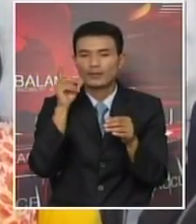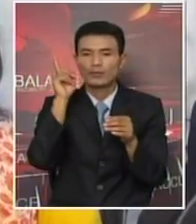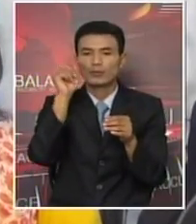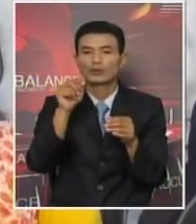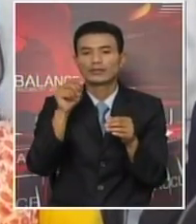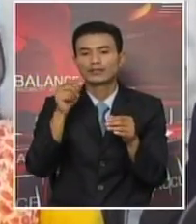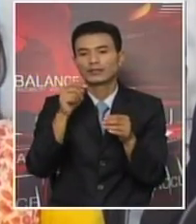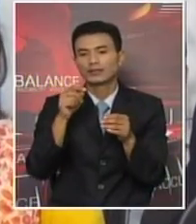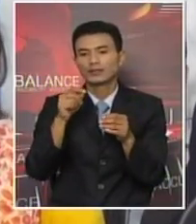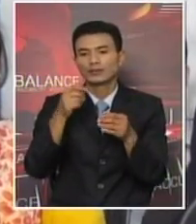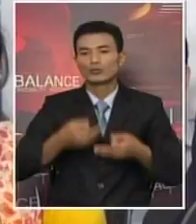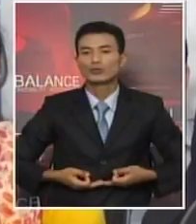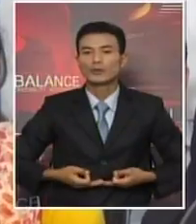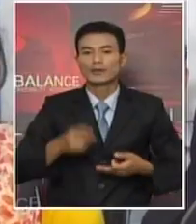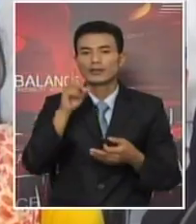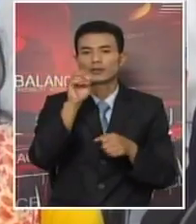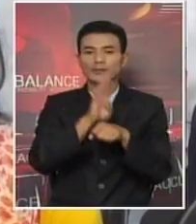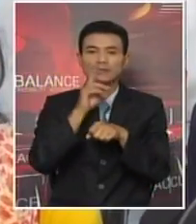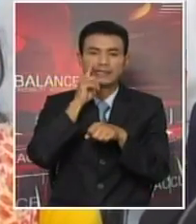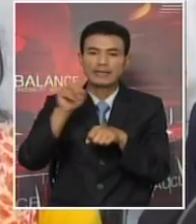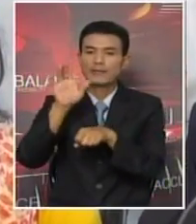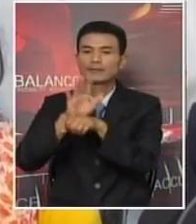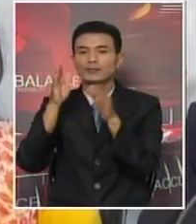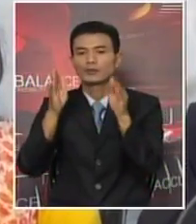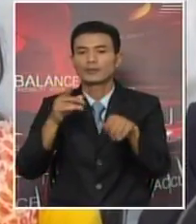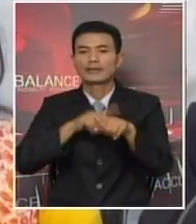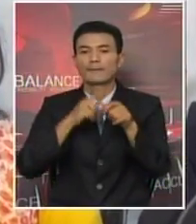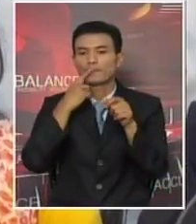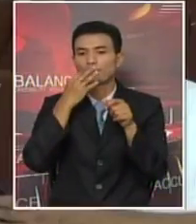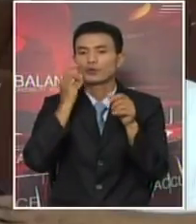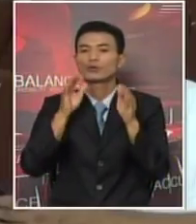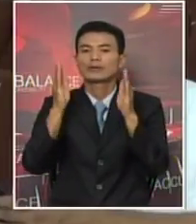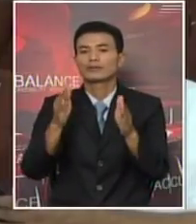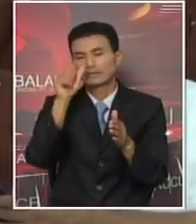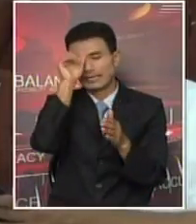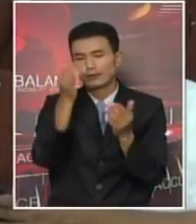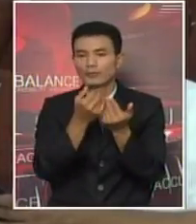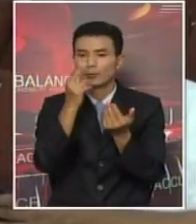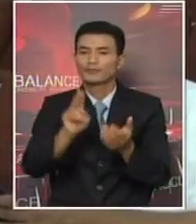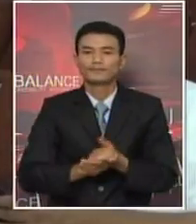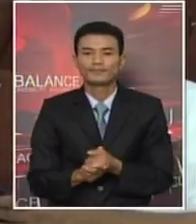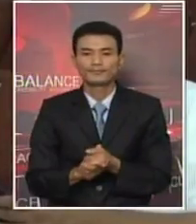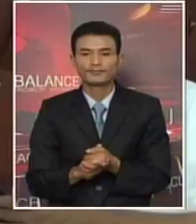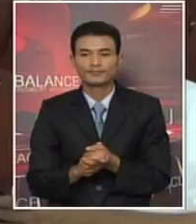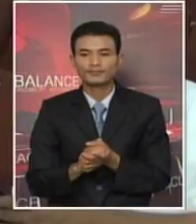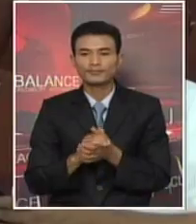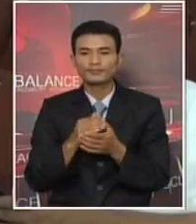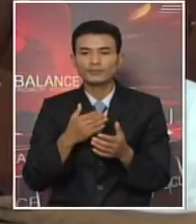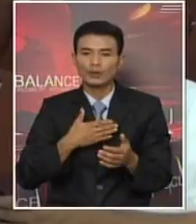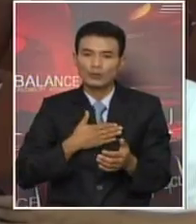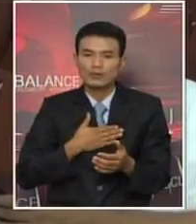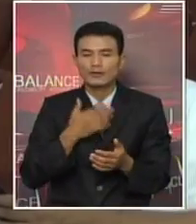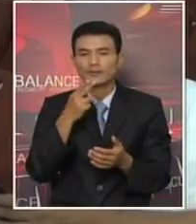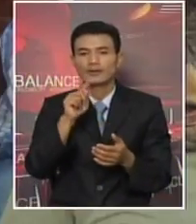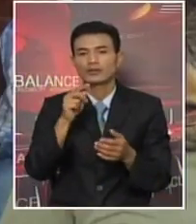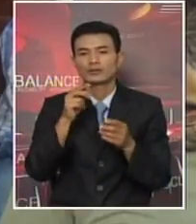बुधबार बिहान 10 बजेदेखि 5 बजेसम्म समय तोकिएको जानकारी गराउन चाहन्छु। प्रमुख निर्वाचन आयुक्त यादवले ढुक्क भएर उम्मेदवारी